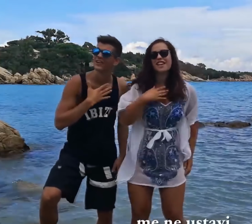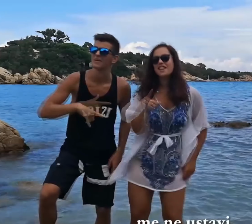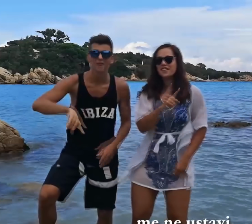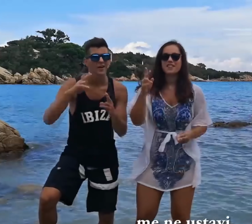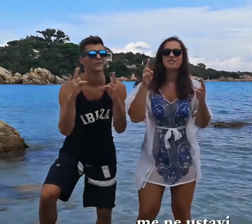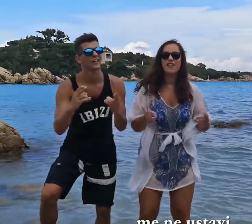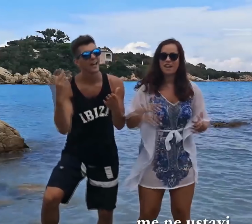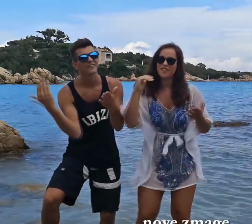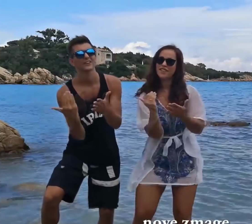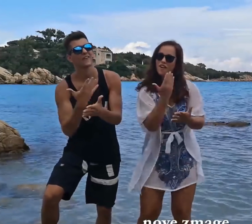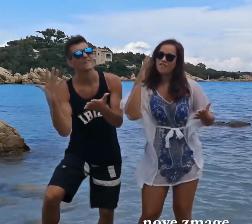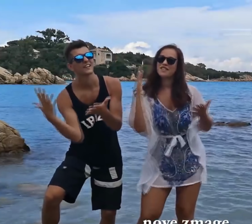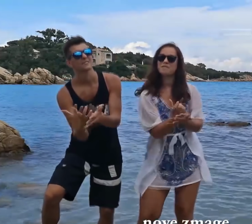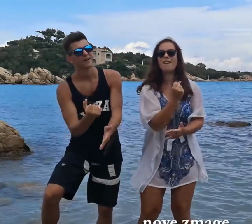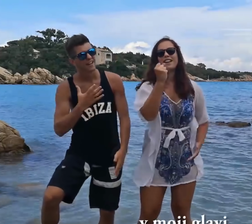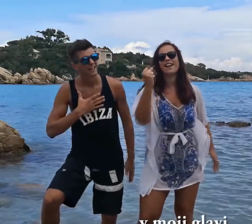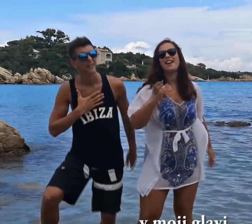Včasih izbere Tomi.